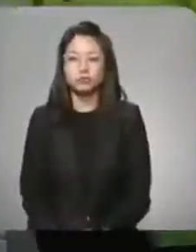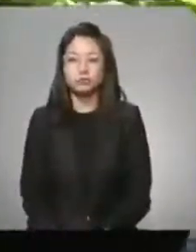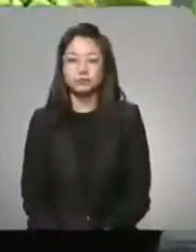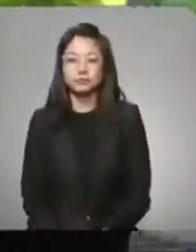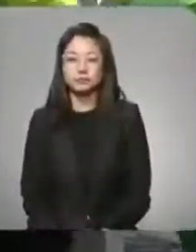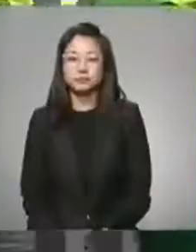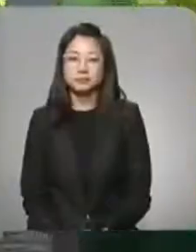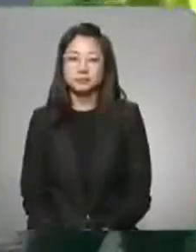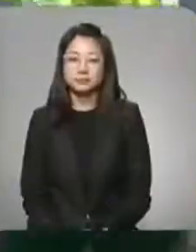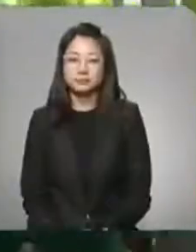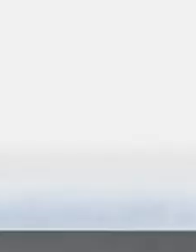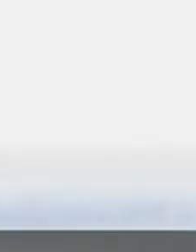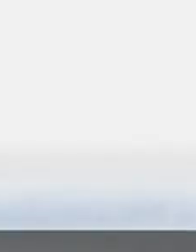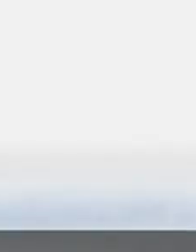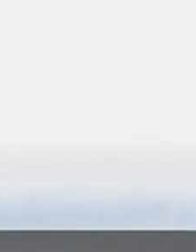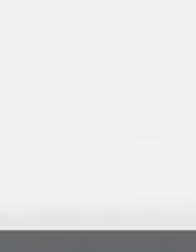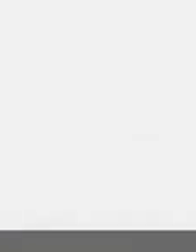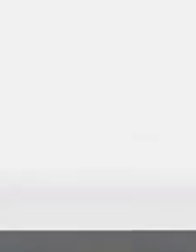점입니다